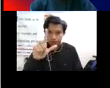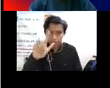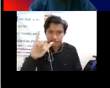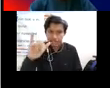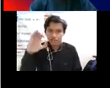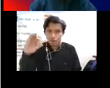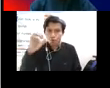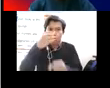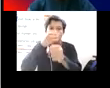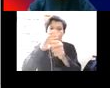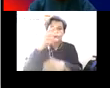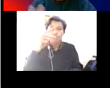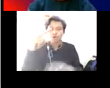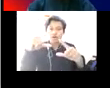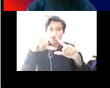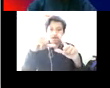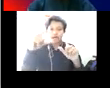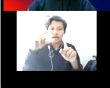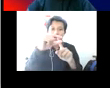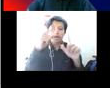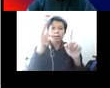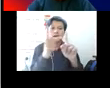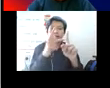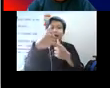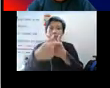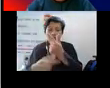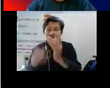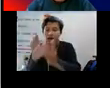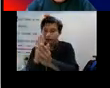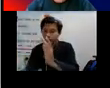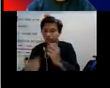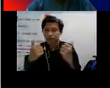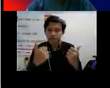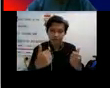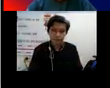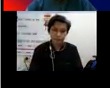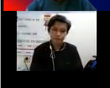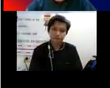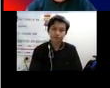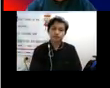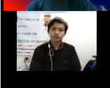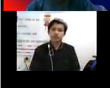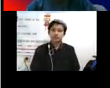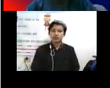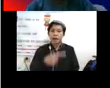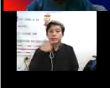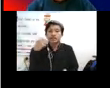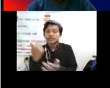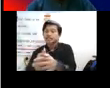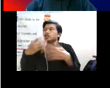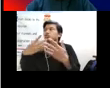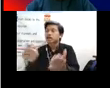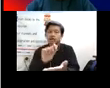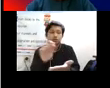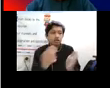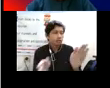misalkan kita ada kelupaan yang belum tercantum di daftar pustaka bisa menggunakan mendeley Insya Allah